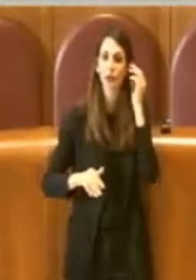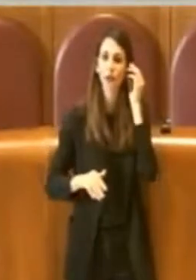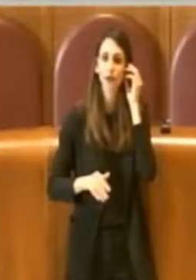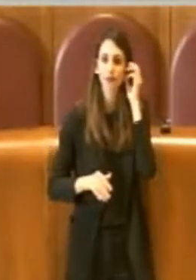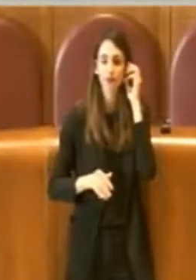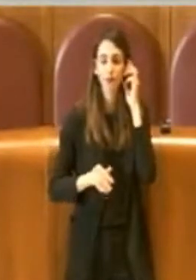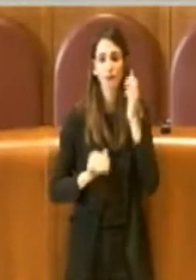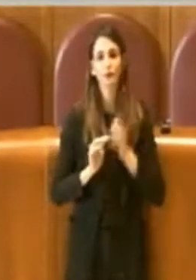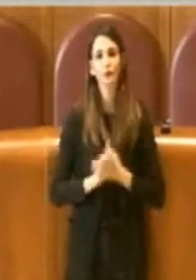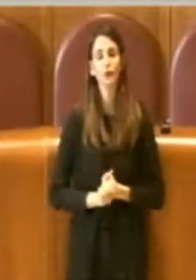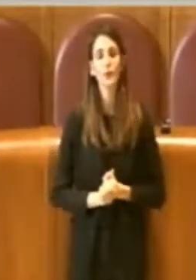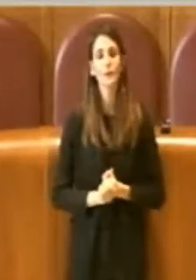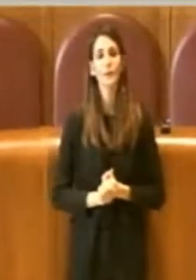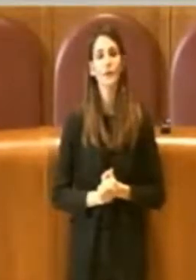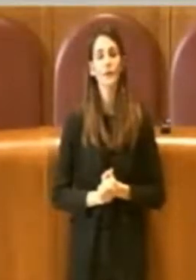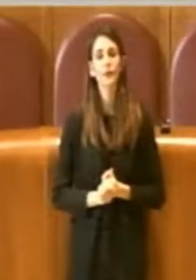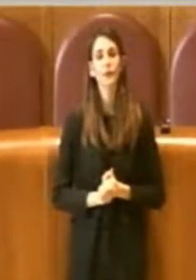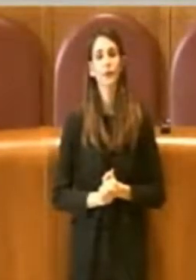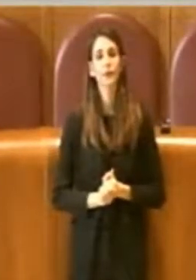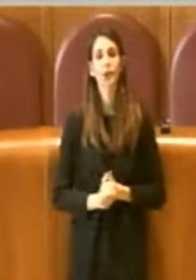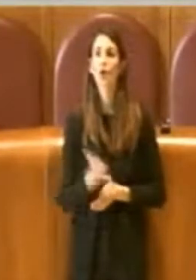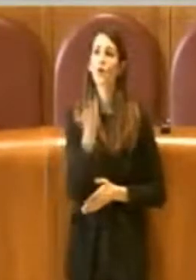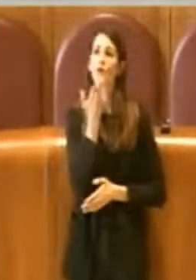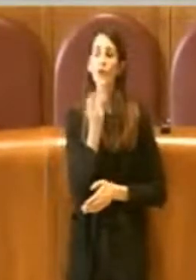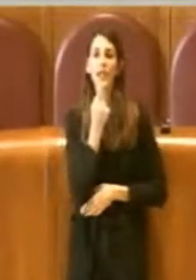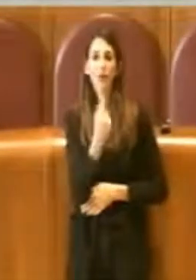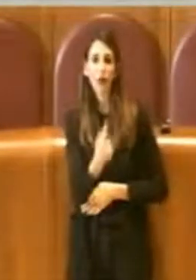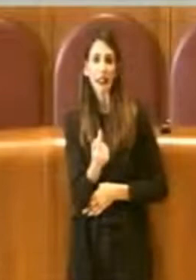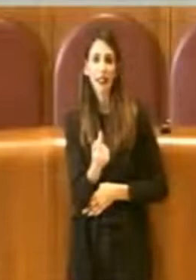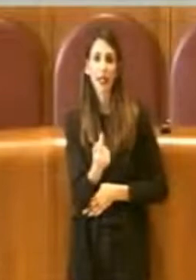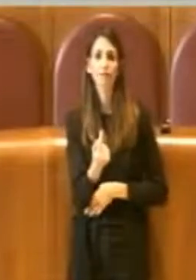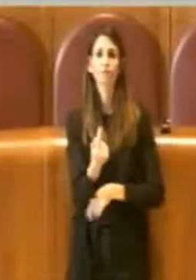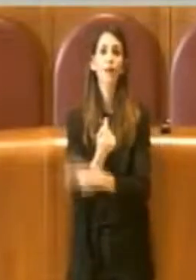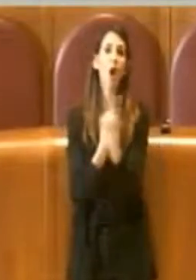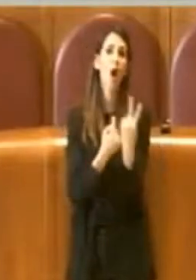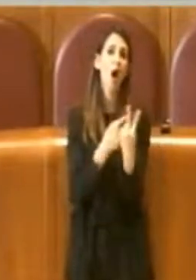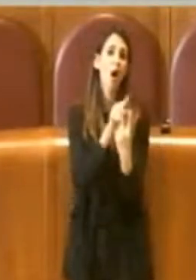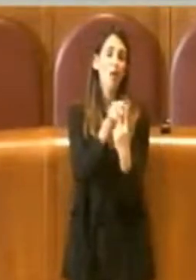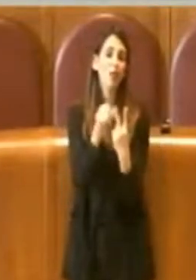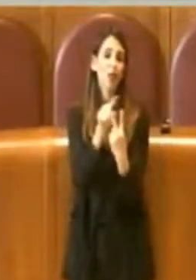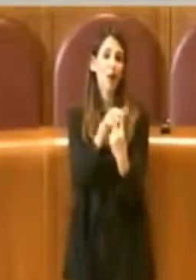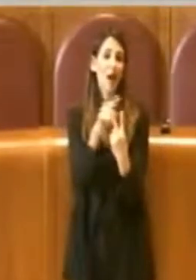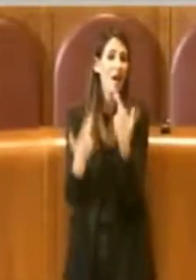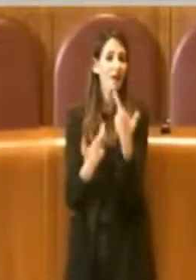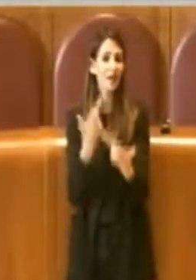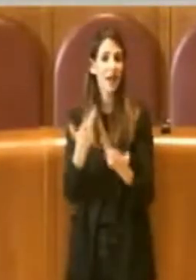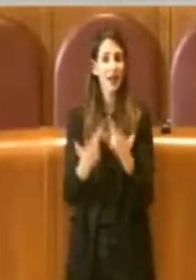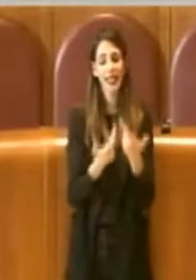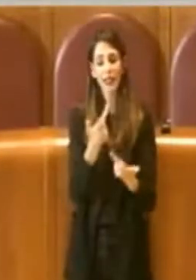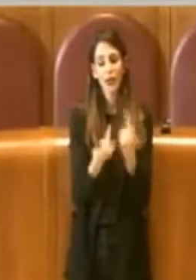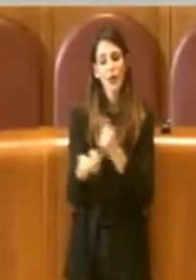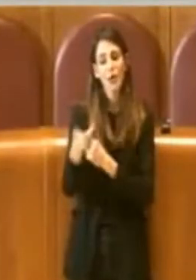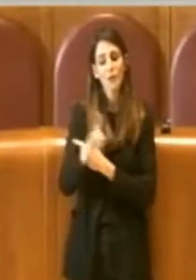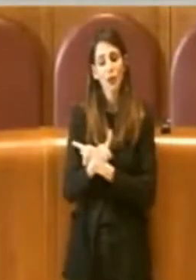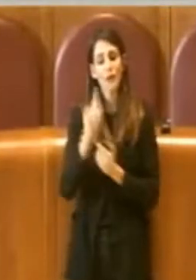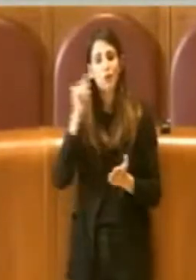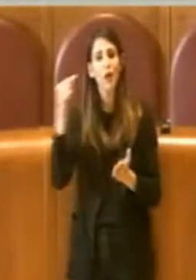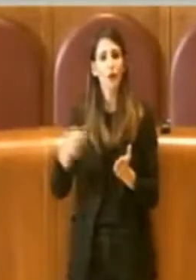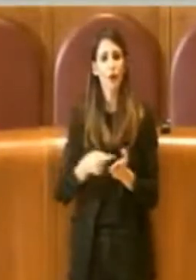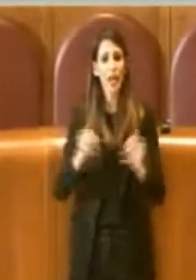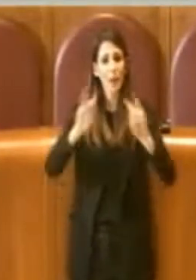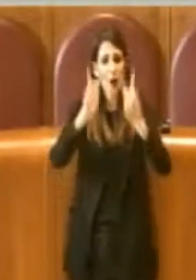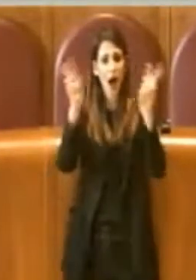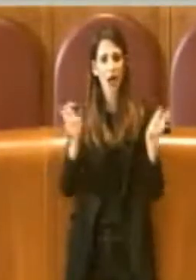riunioni di qualche tempo fa. Volevo spendere due parole, visto che riprendiamo a trattare questo importante argomento, un pochino su quello